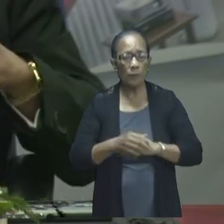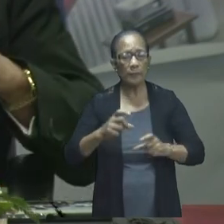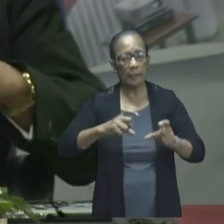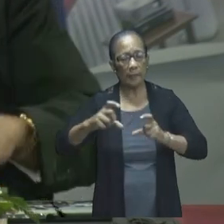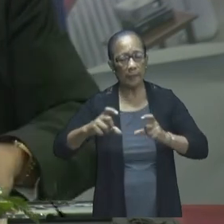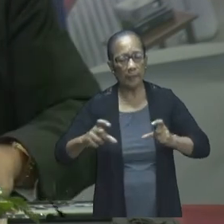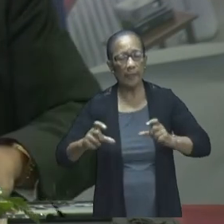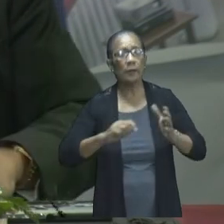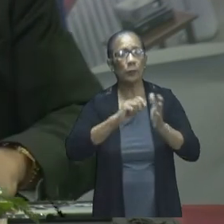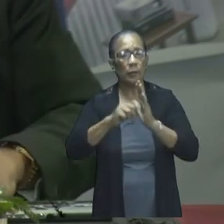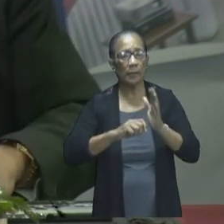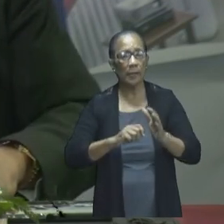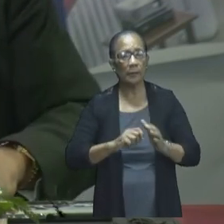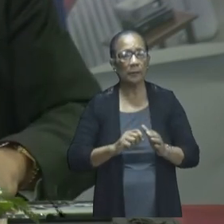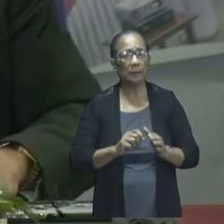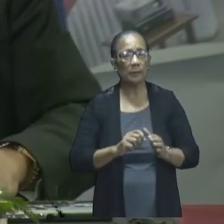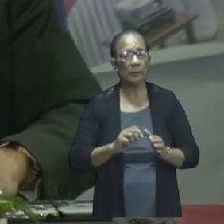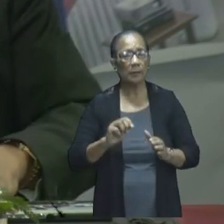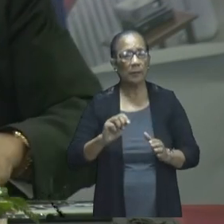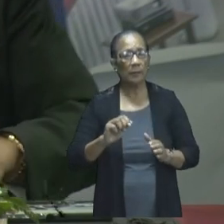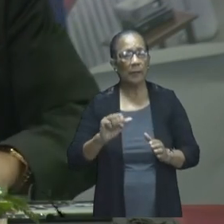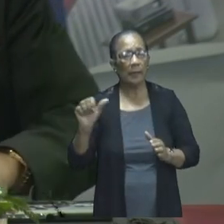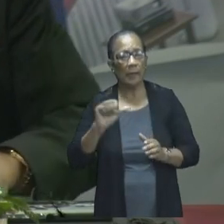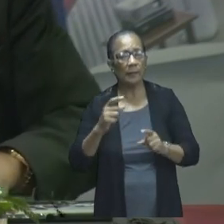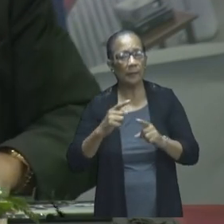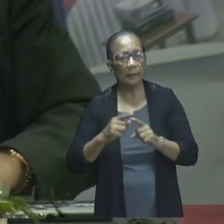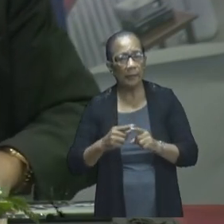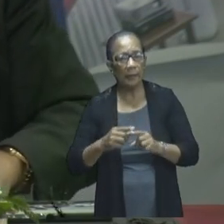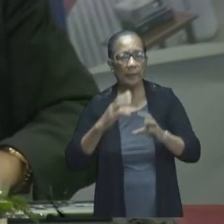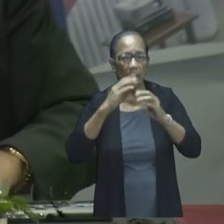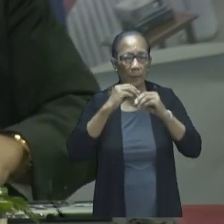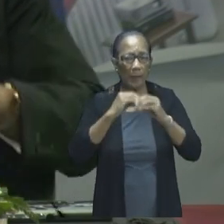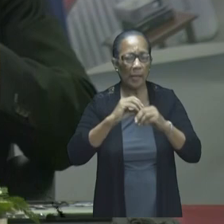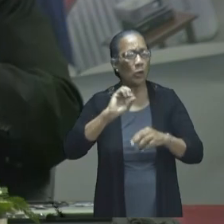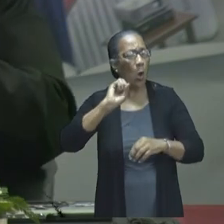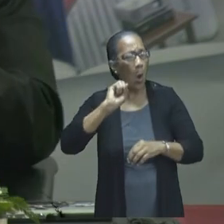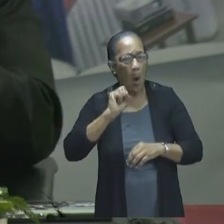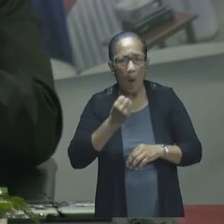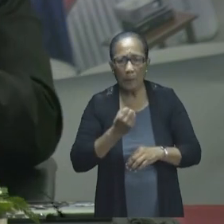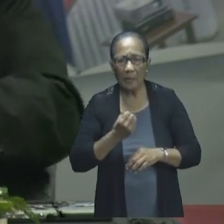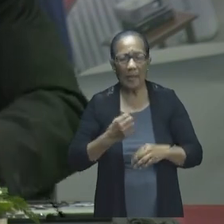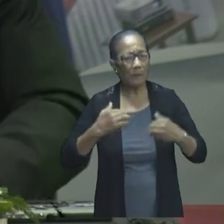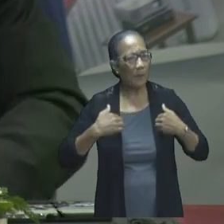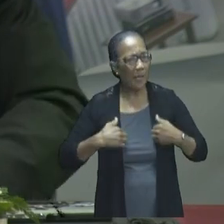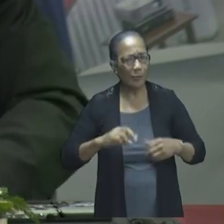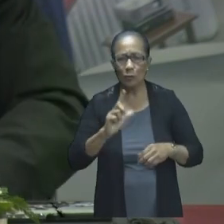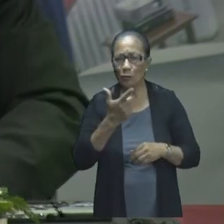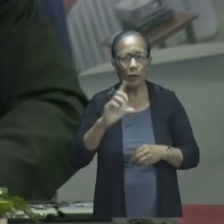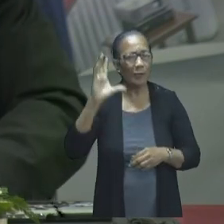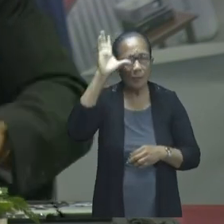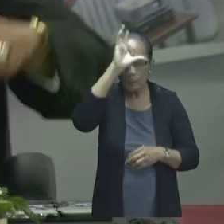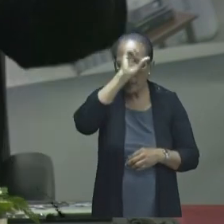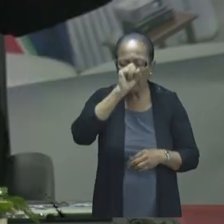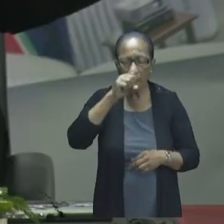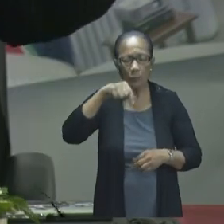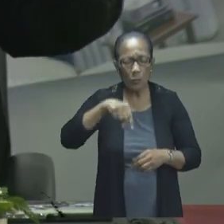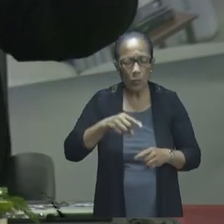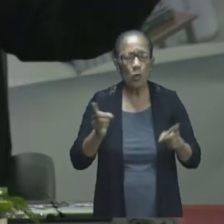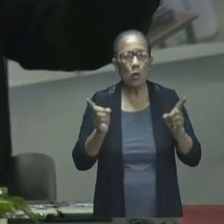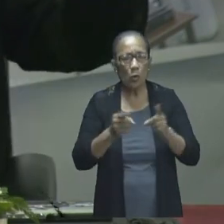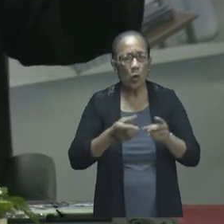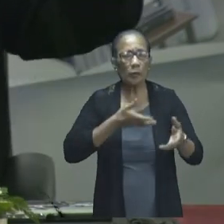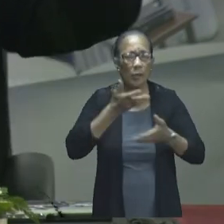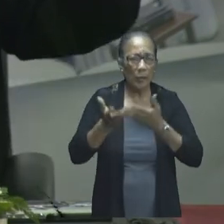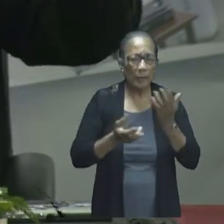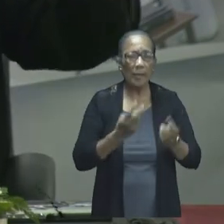omdat ik dat nog doen niet ik ik zie dat men het nog niet begrepen en ga proberen hier kort vandaag uiterlijk als je ziet dat in